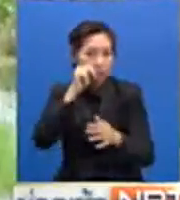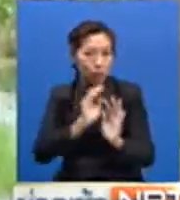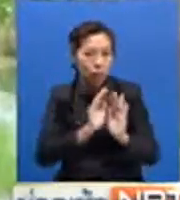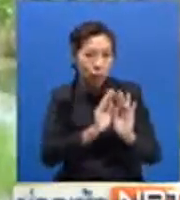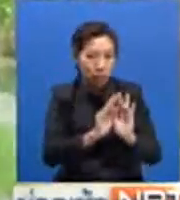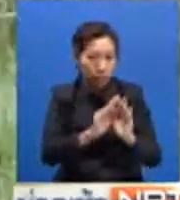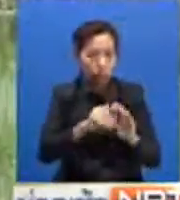วย